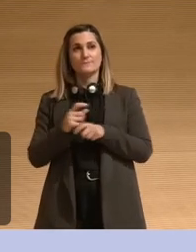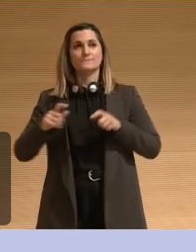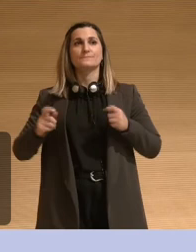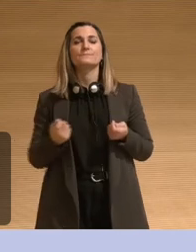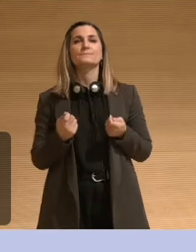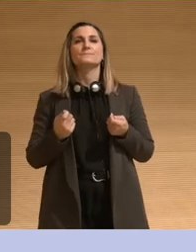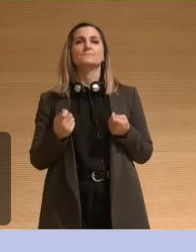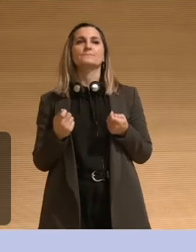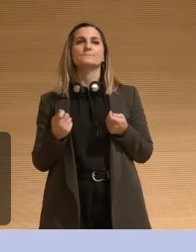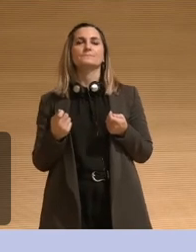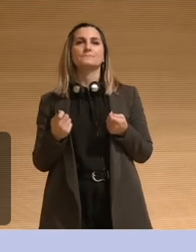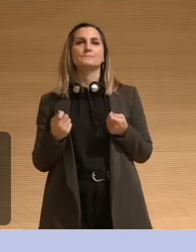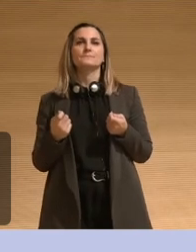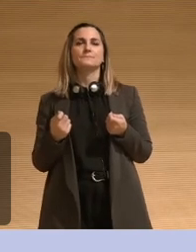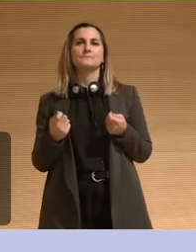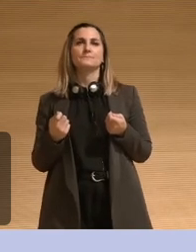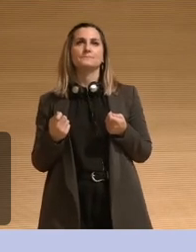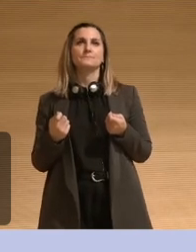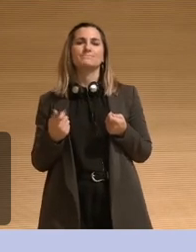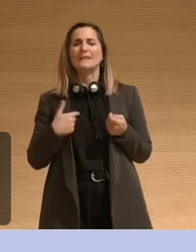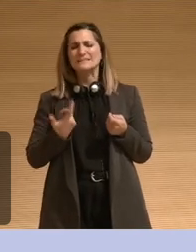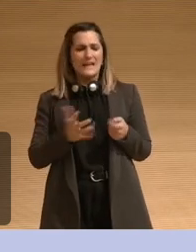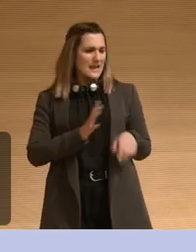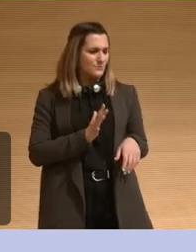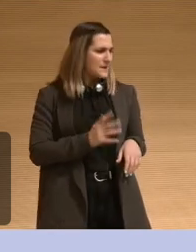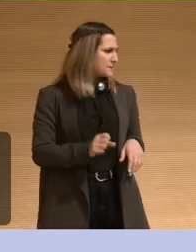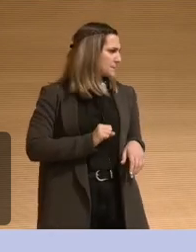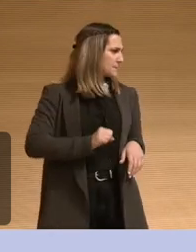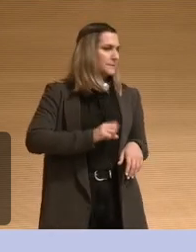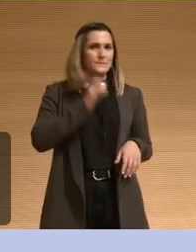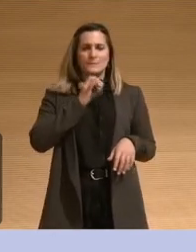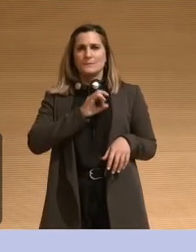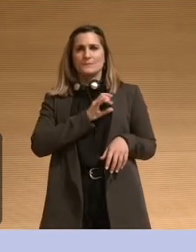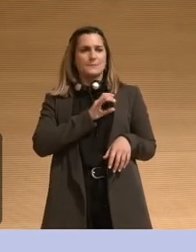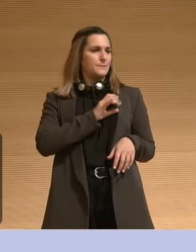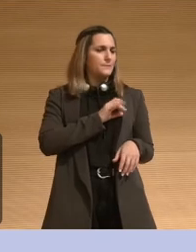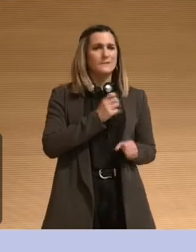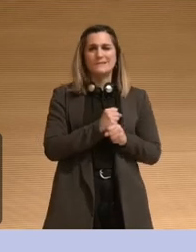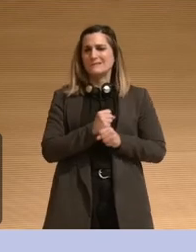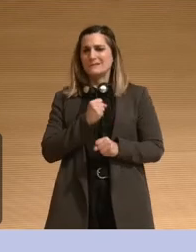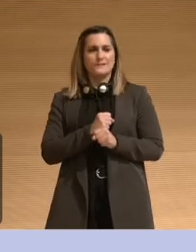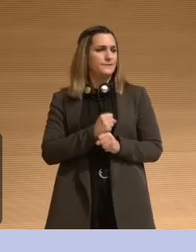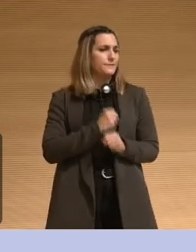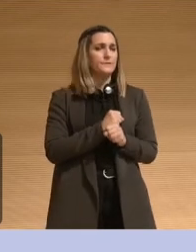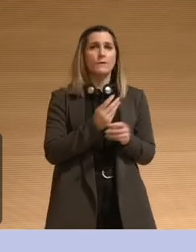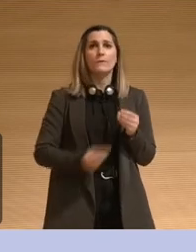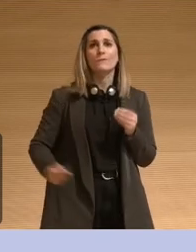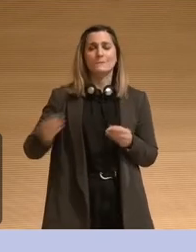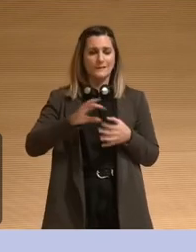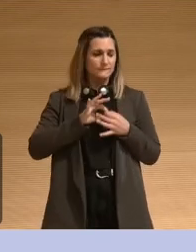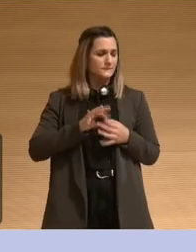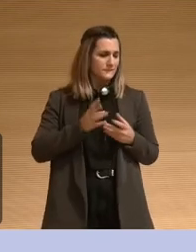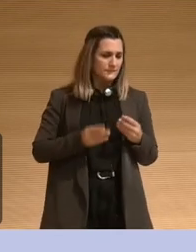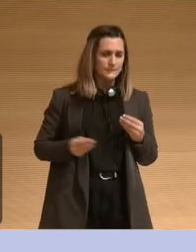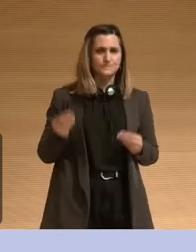την ανάγκη και πιο φοβισμένοι να μείνουμε μέσα πολύ και να συνδεθούμε με τον εαυτό μας,